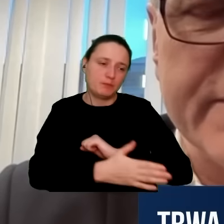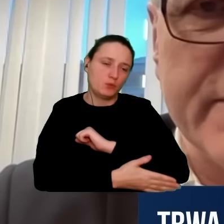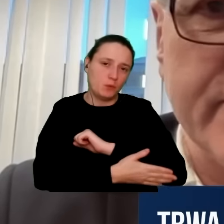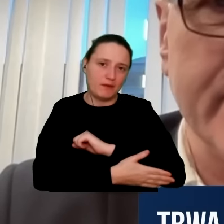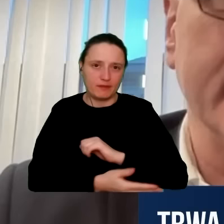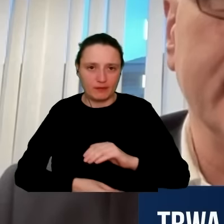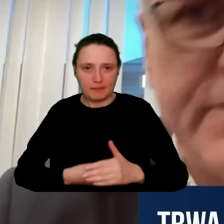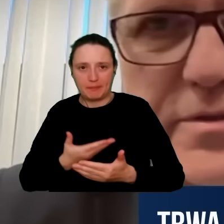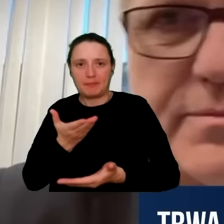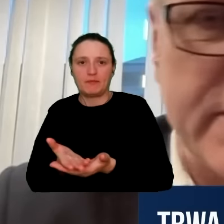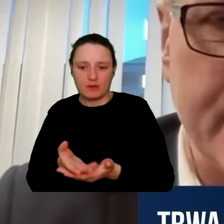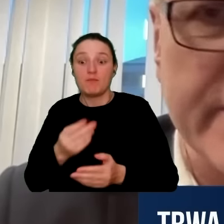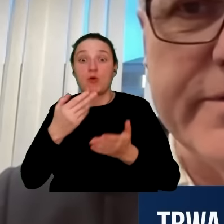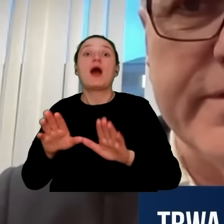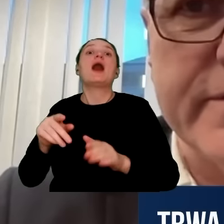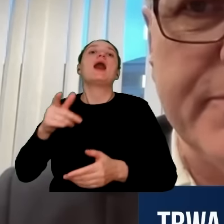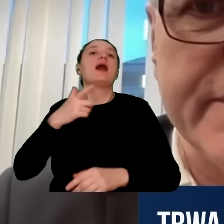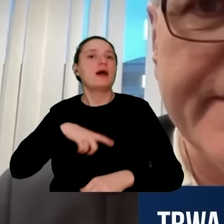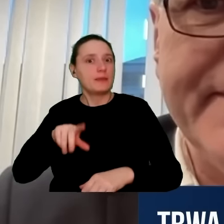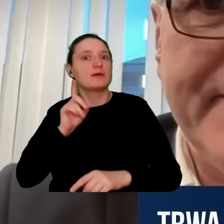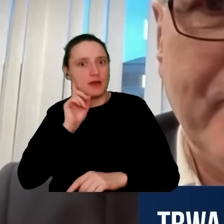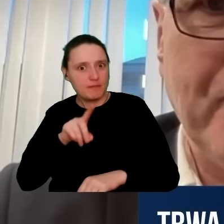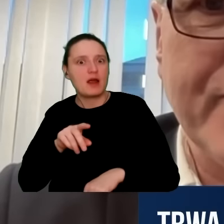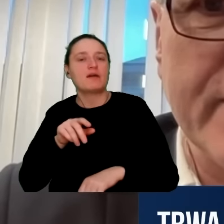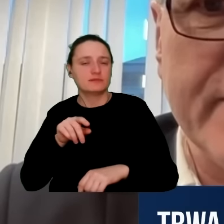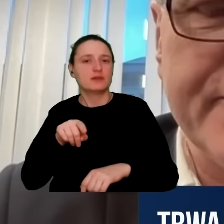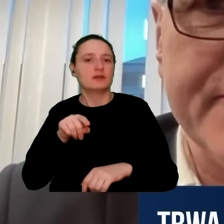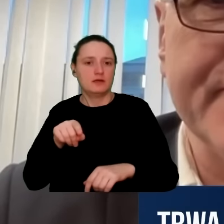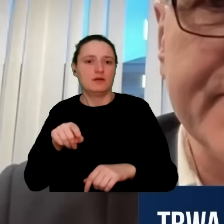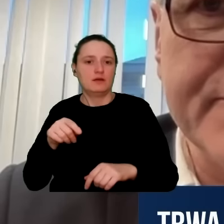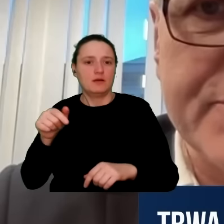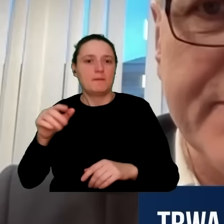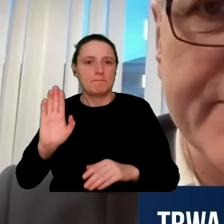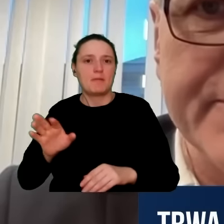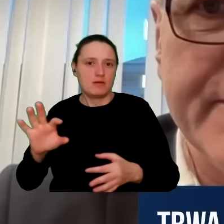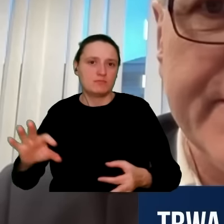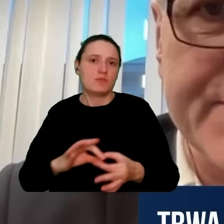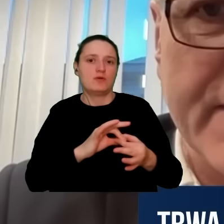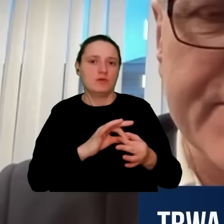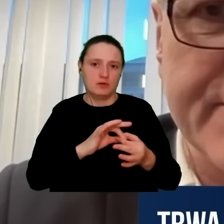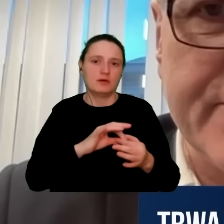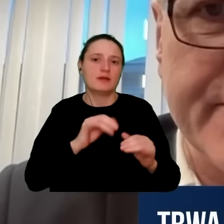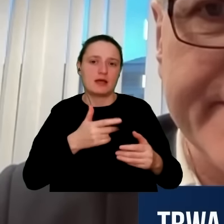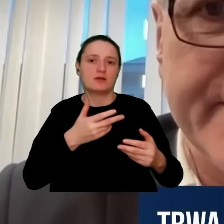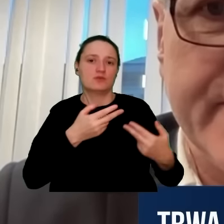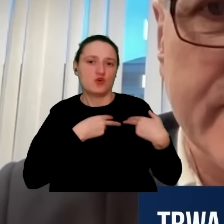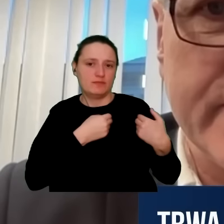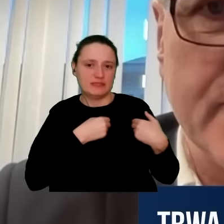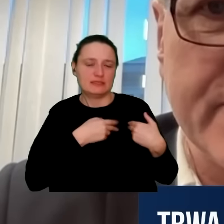żeby pokazać, no, że rzeczywiście to ma tam jakieś zaczepienie w tym przebiegu zdarzeń,